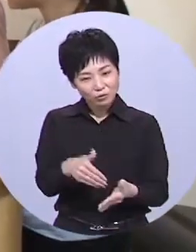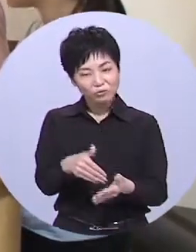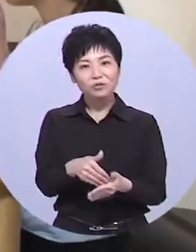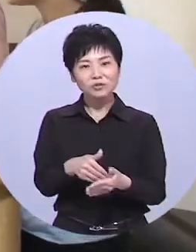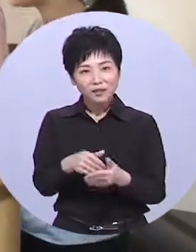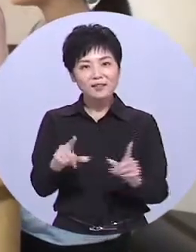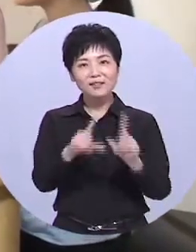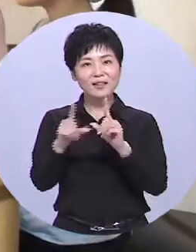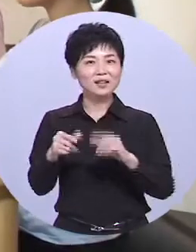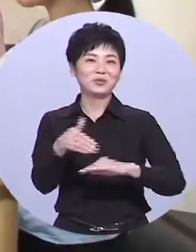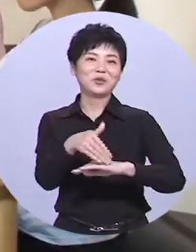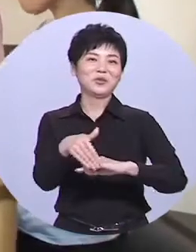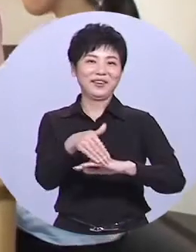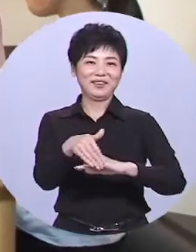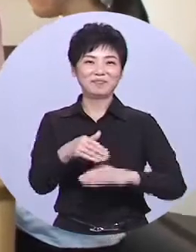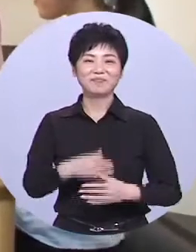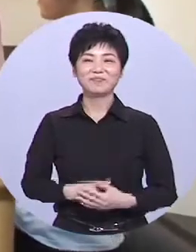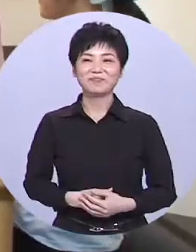です。